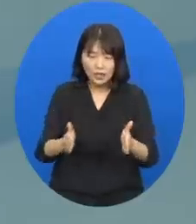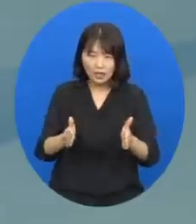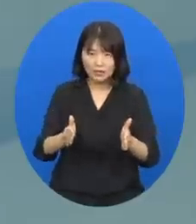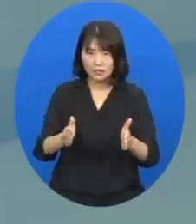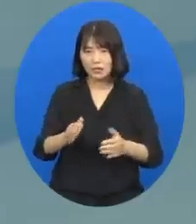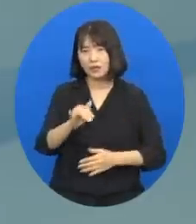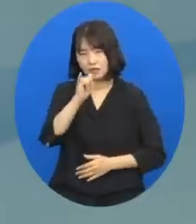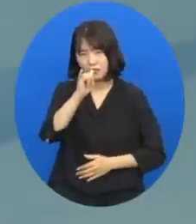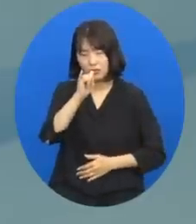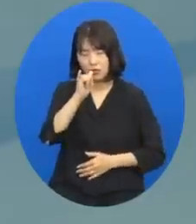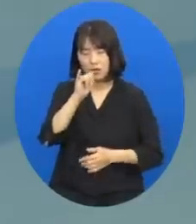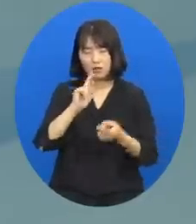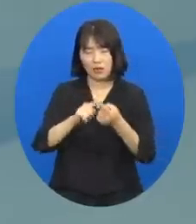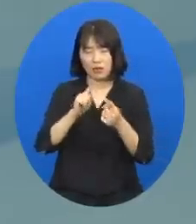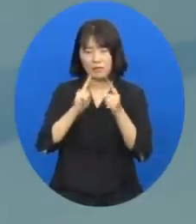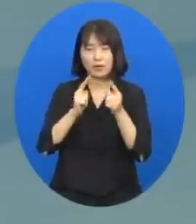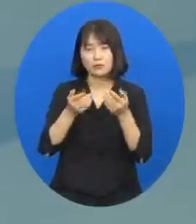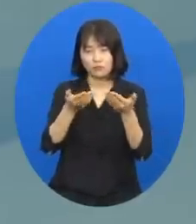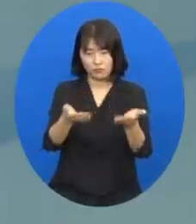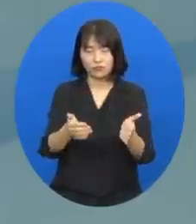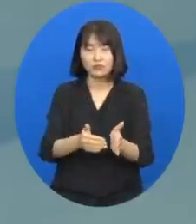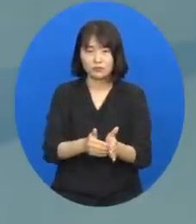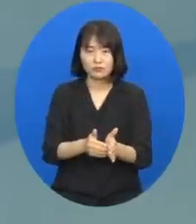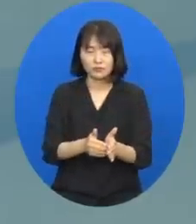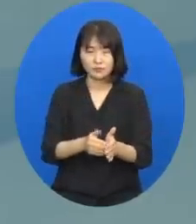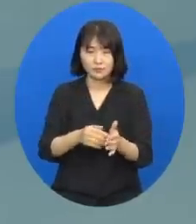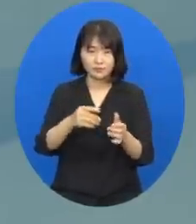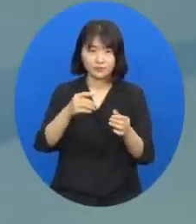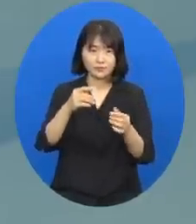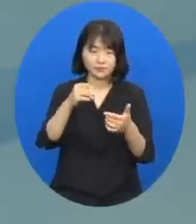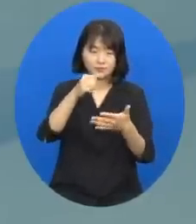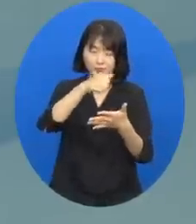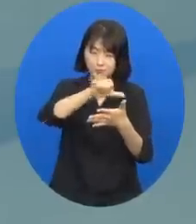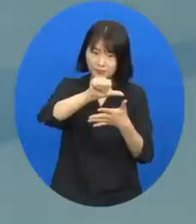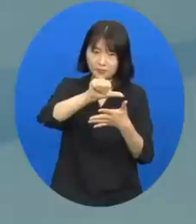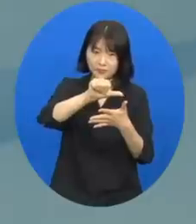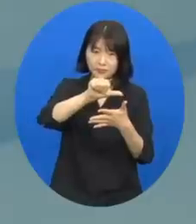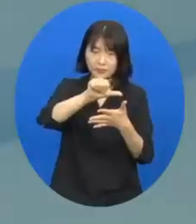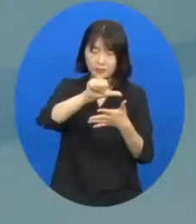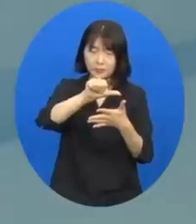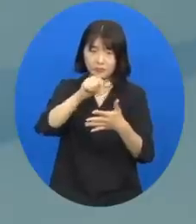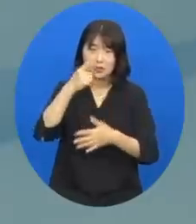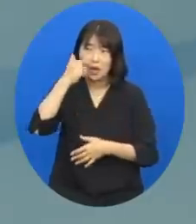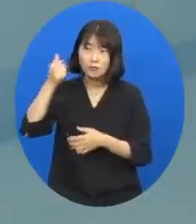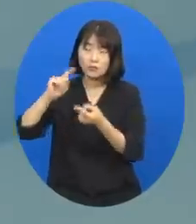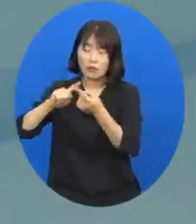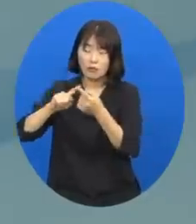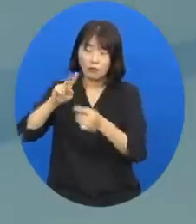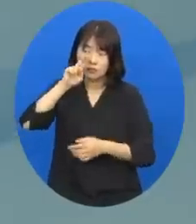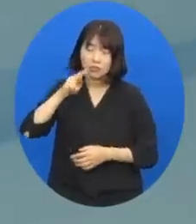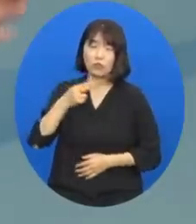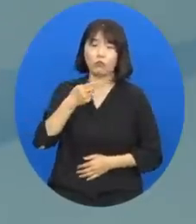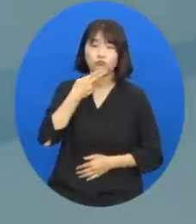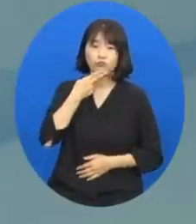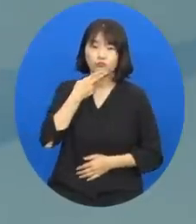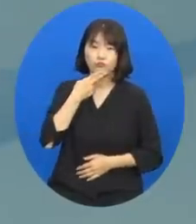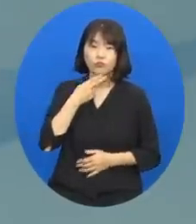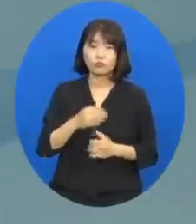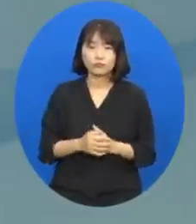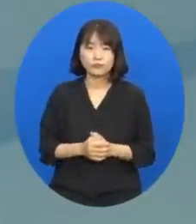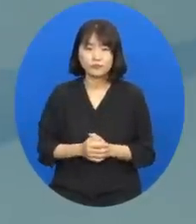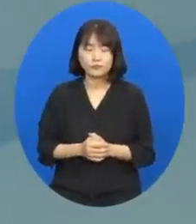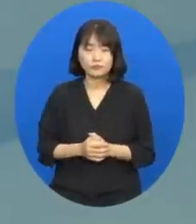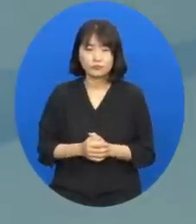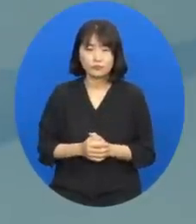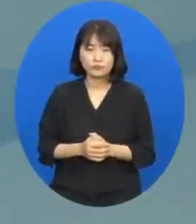말씀 해주셨습니다 첫째 아들은 아버지의 대해서 시기하지 않습니다 아버 정적 닭으로 만든 다른 분이죠 누구에게